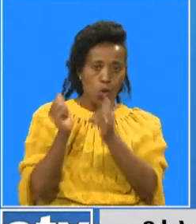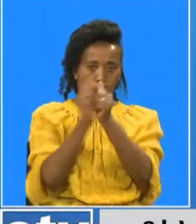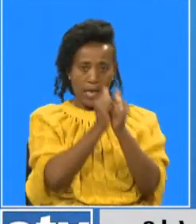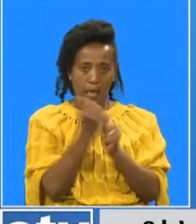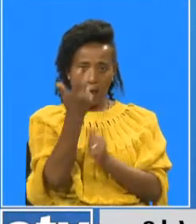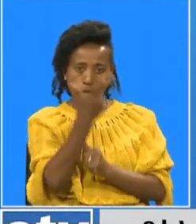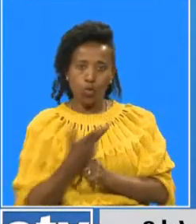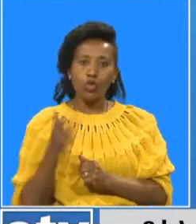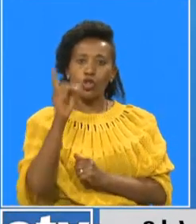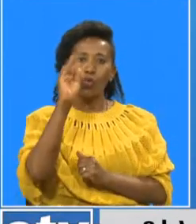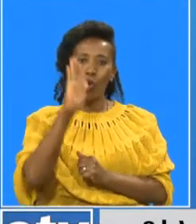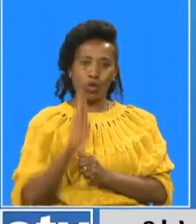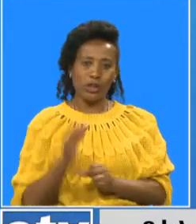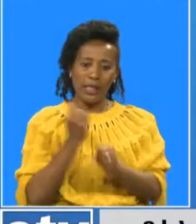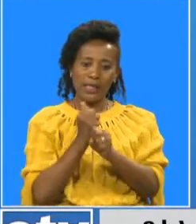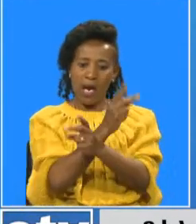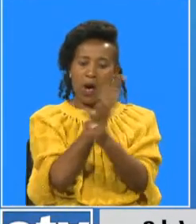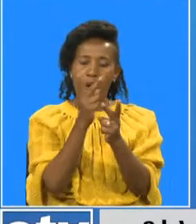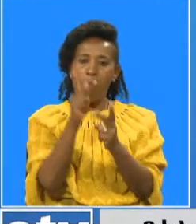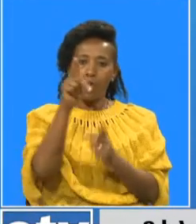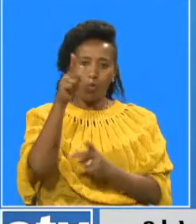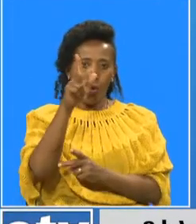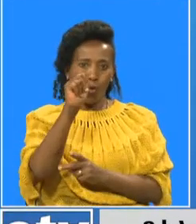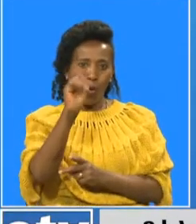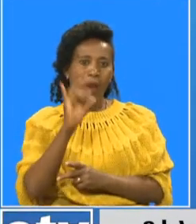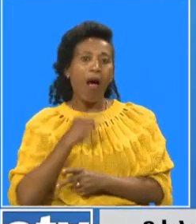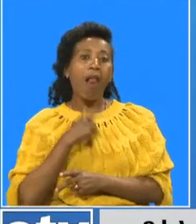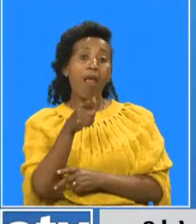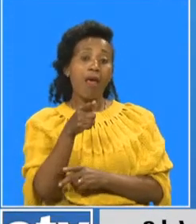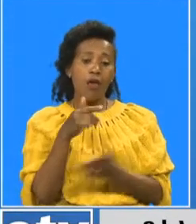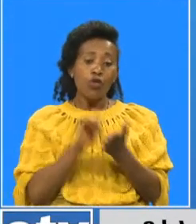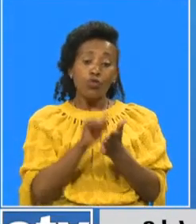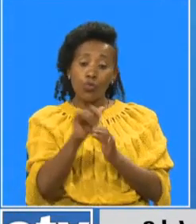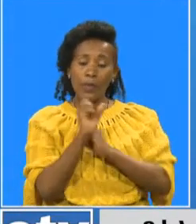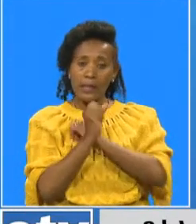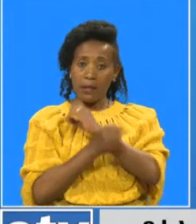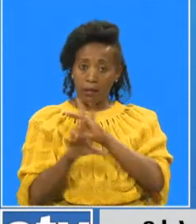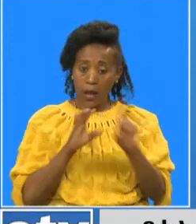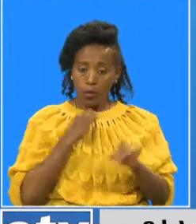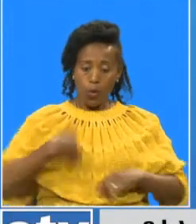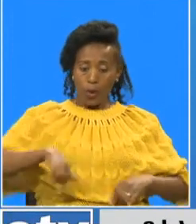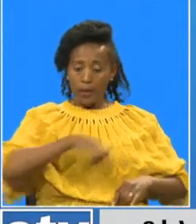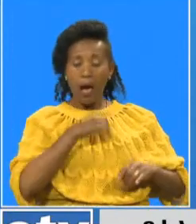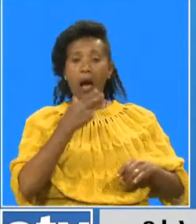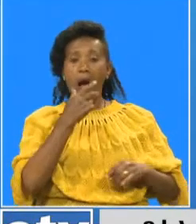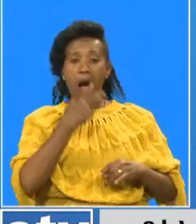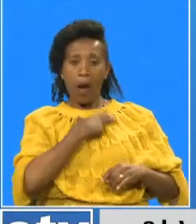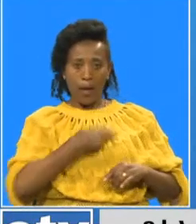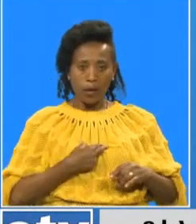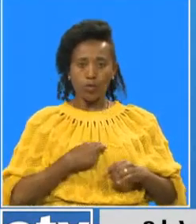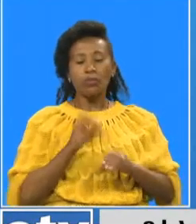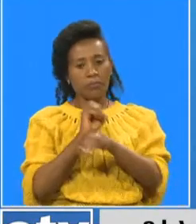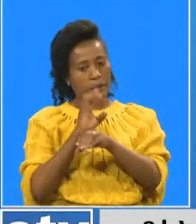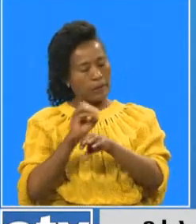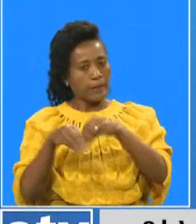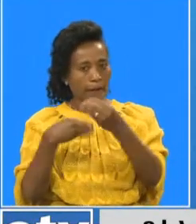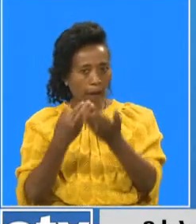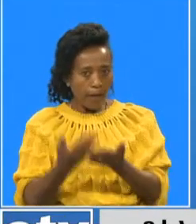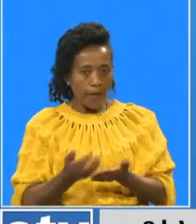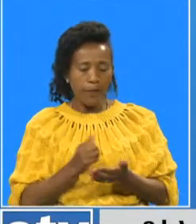በጋራ በሶስትዮሽ ወጣ የሥራ ቦታ ፕሮቶኮል አለ። እሱን መሰረት አድርጎ ያውኛም አባሎቻችንም ምክር እንሰጣለን።